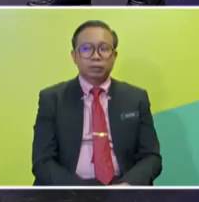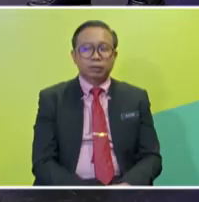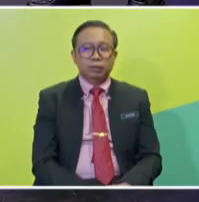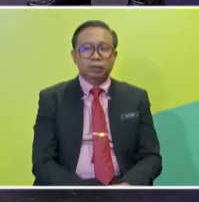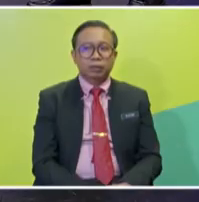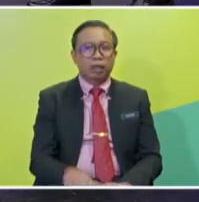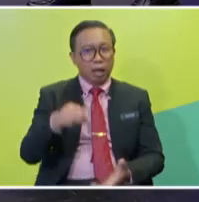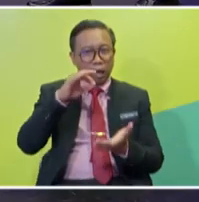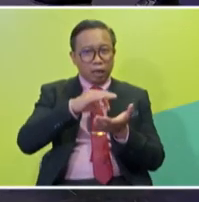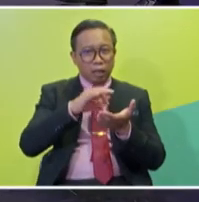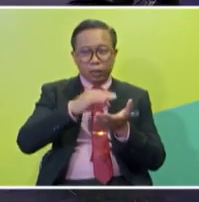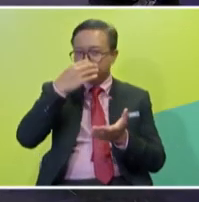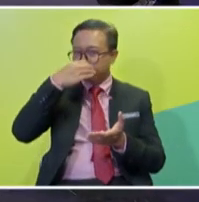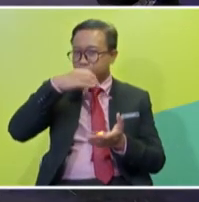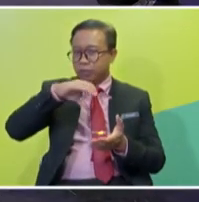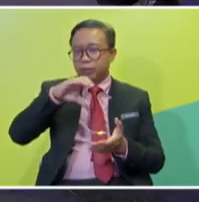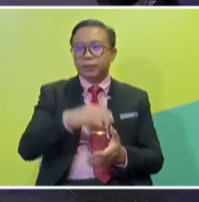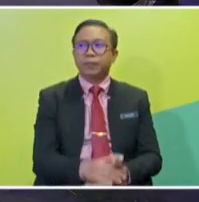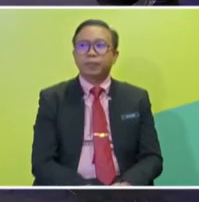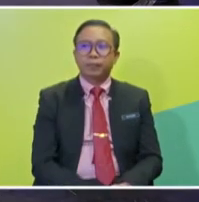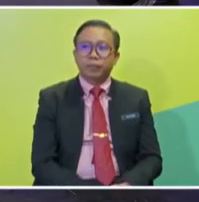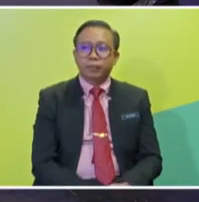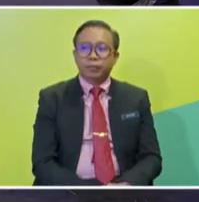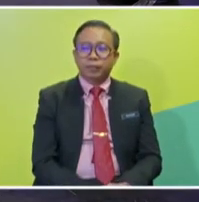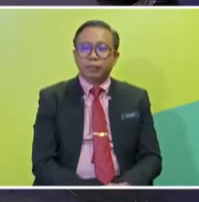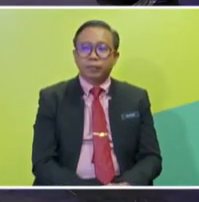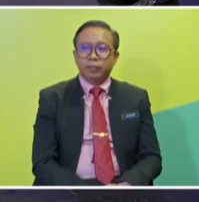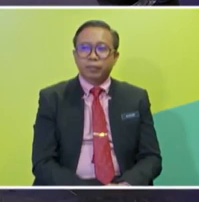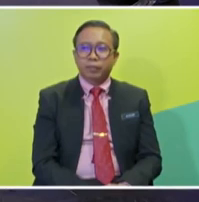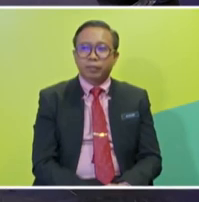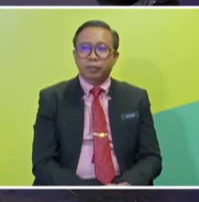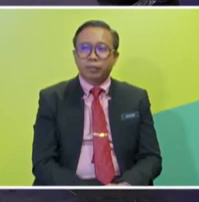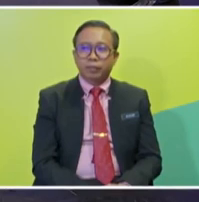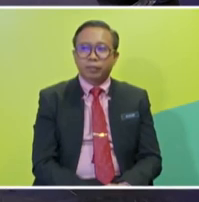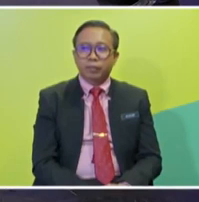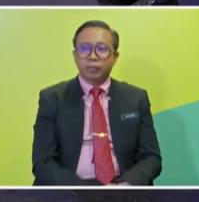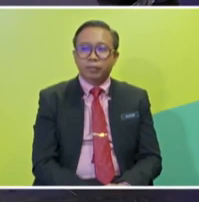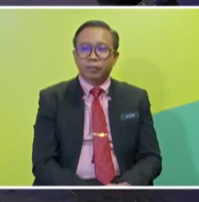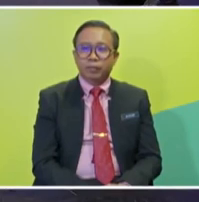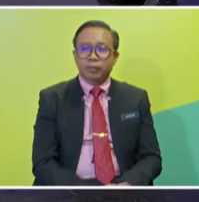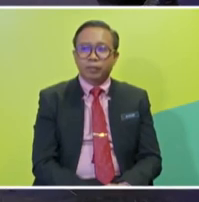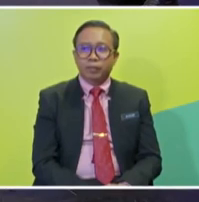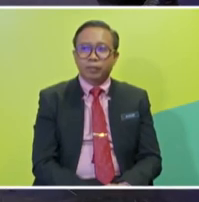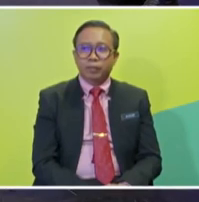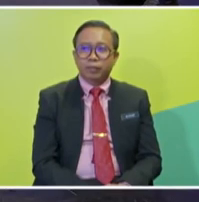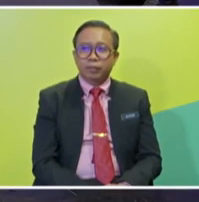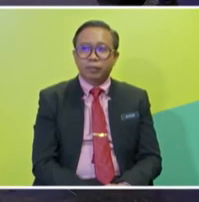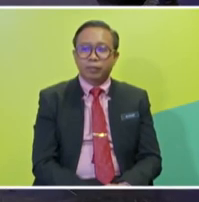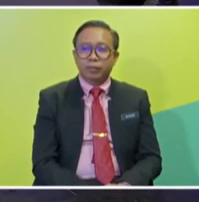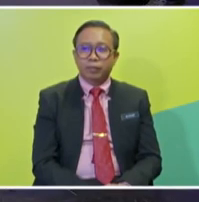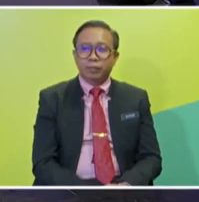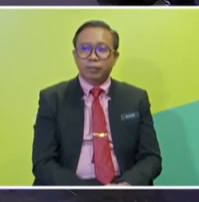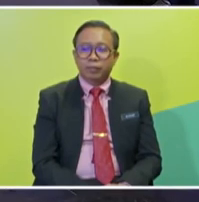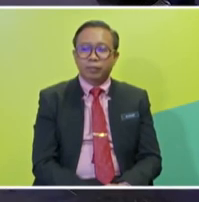ayam gajah ayam gajah jadi ayam ini kalau yang berkokok yang jantan ke betina jantan Oh bab itu memang